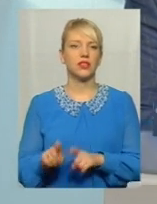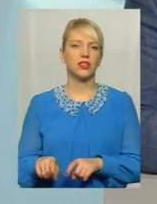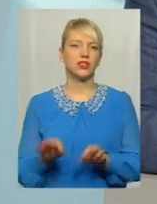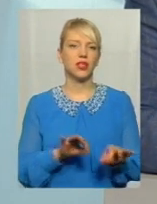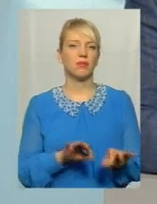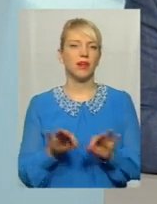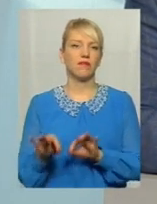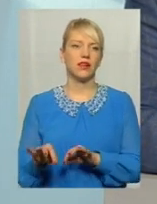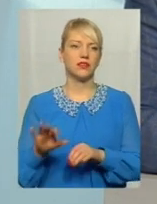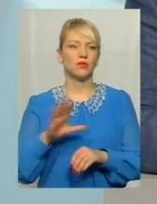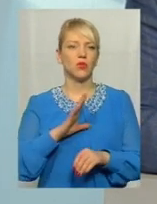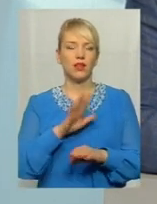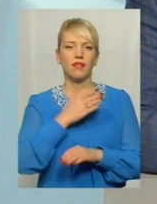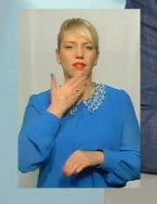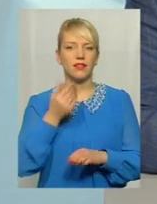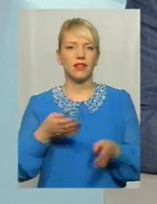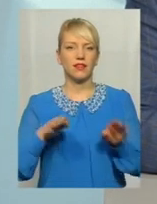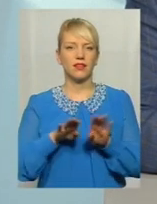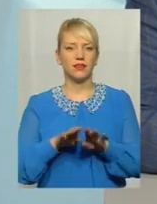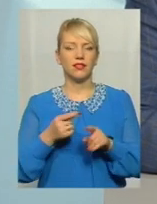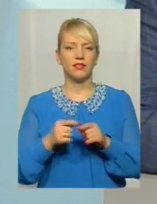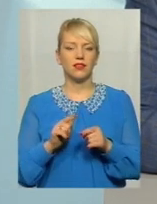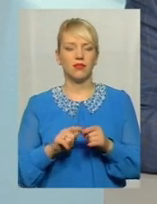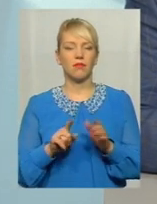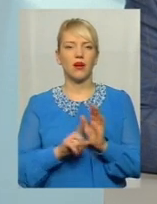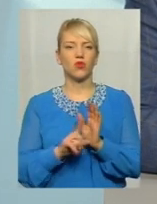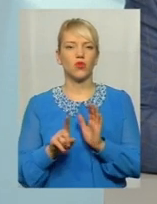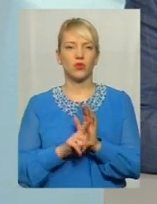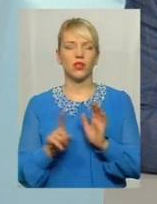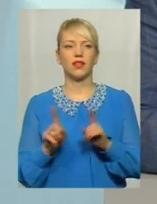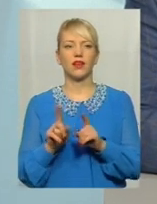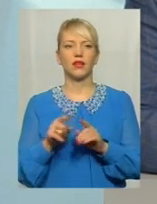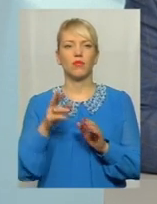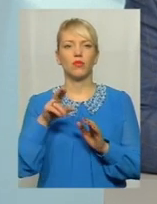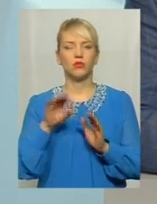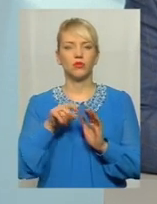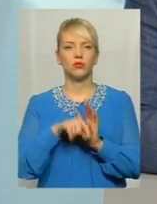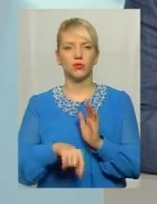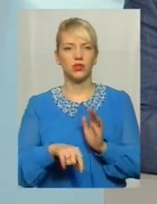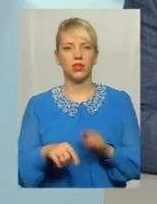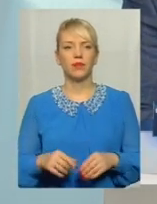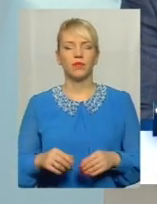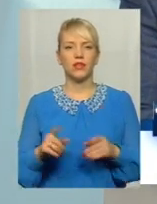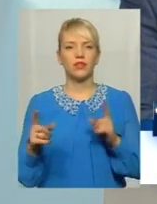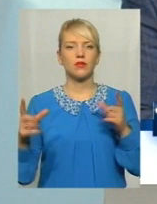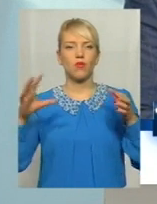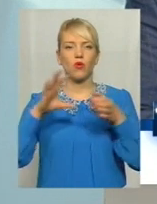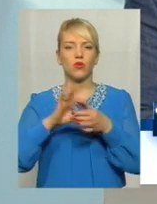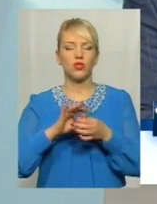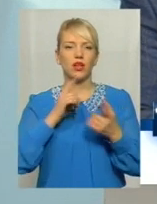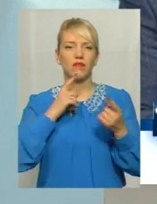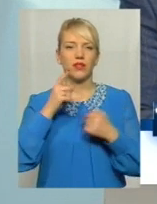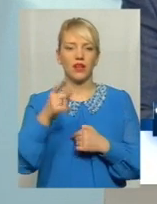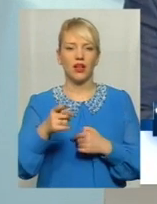що були не закриті ті маршрути, які, ну, по суті, вони сполучали віддалені